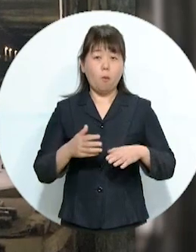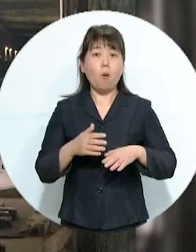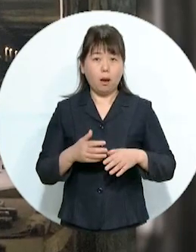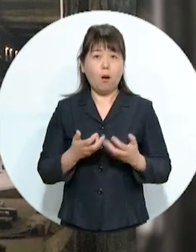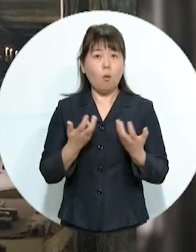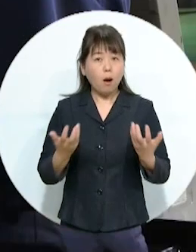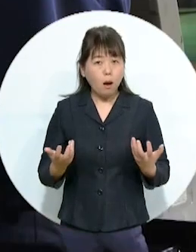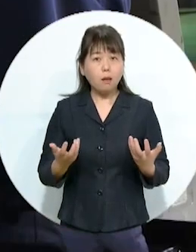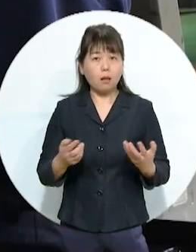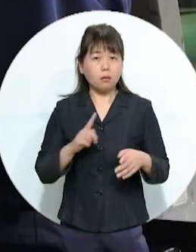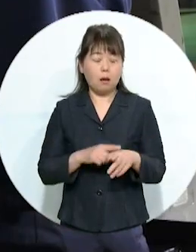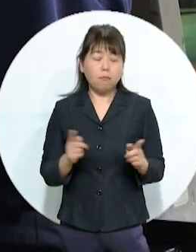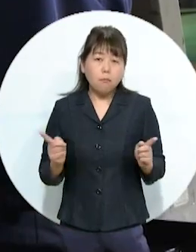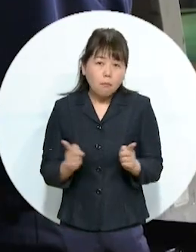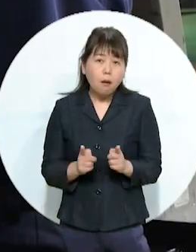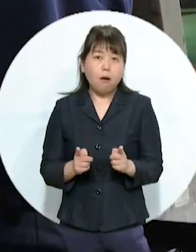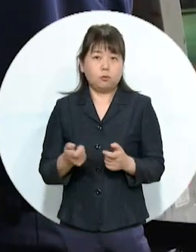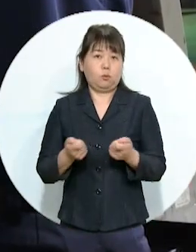ている。